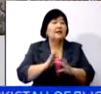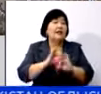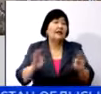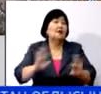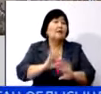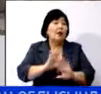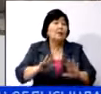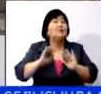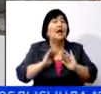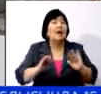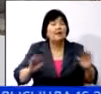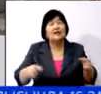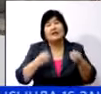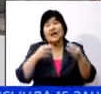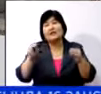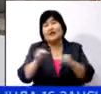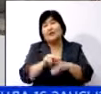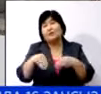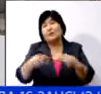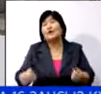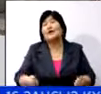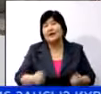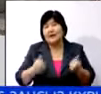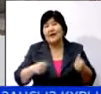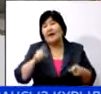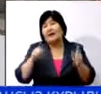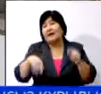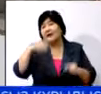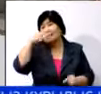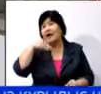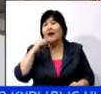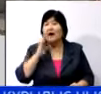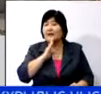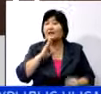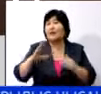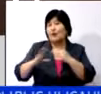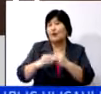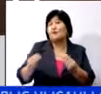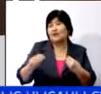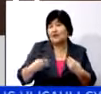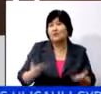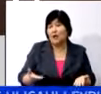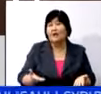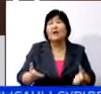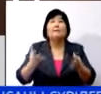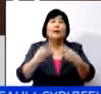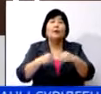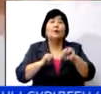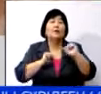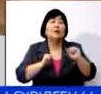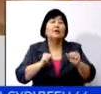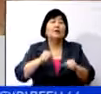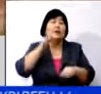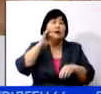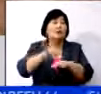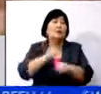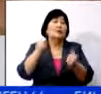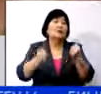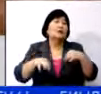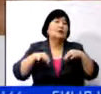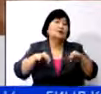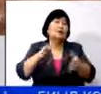да, балаларымызға жақсы тәрбие беруге тырысамыз. Кейде ата-анамыз көмектесіп тұрады. Отбасының тірегі көлік жүргізушісі болып